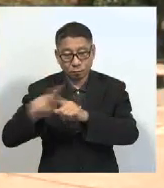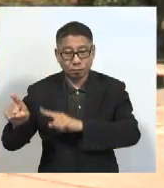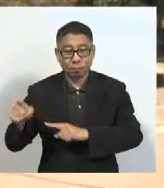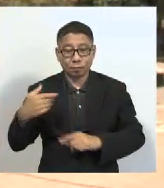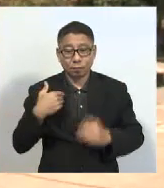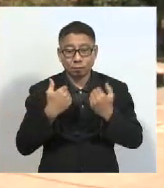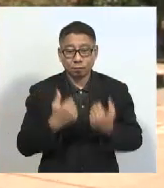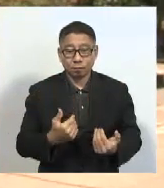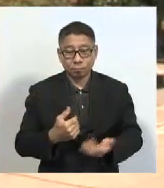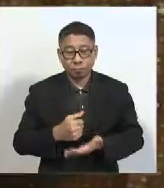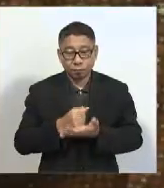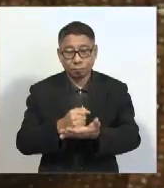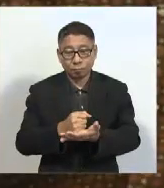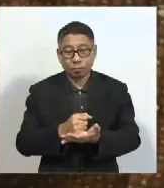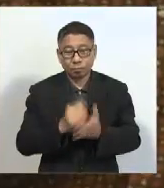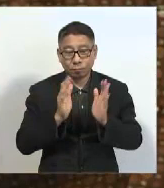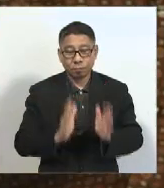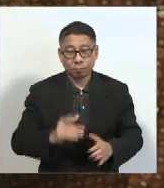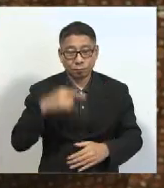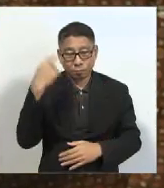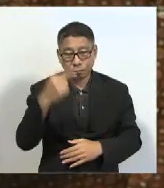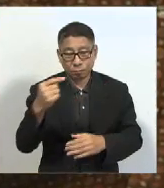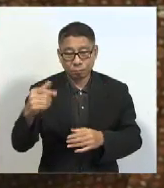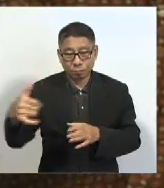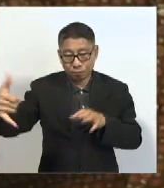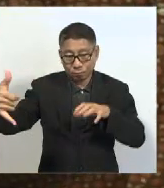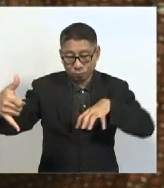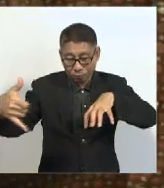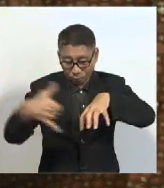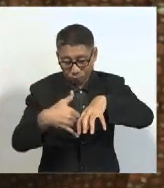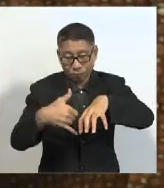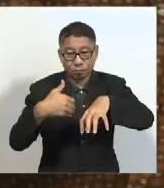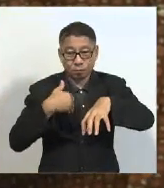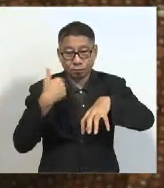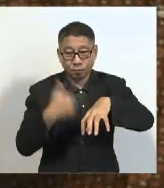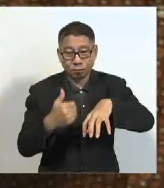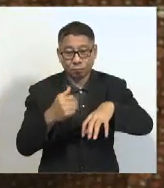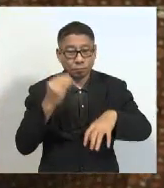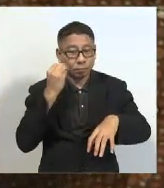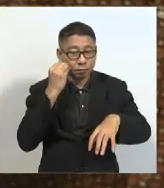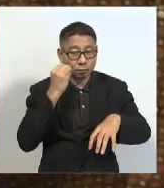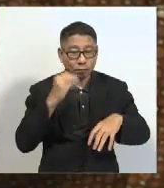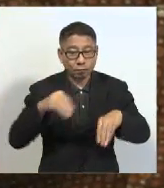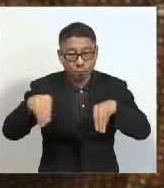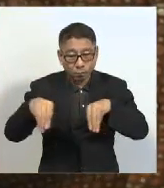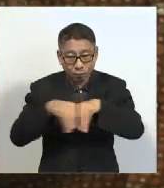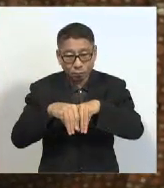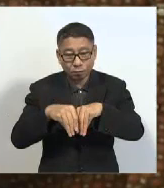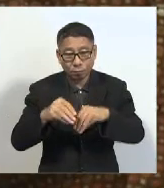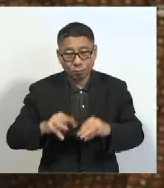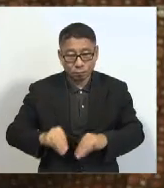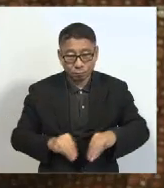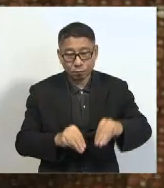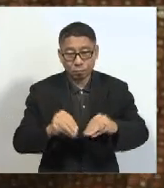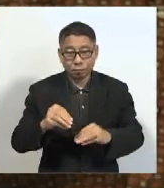ที่ได้ดึงดูดนักท่องเที่ยวเข้ามาโดยเฉพาะนะครับบรรทวัดนะครับติดกับลุ่มน้ำหน